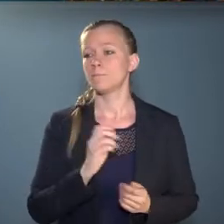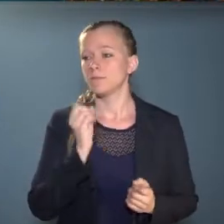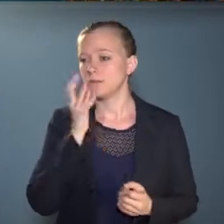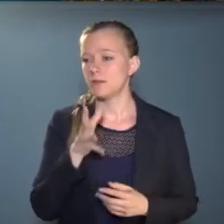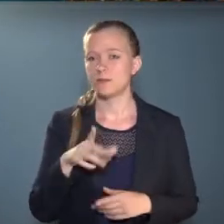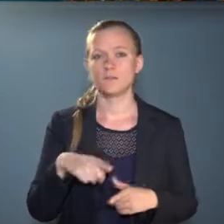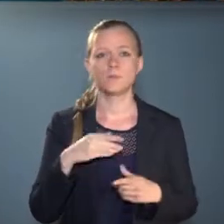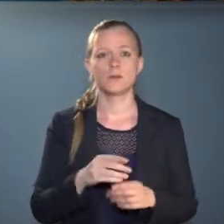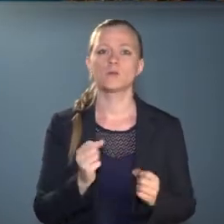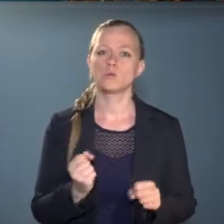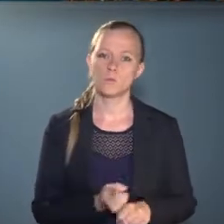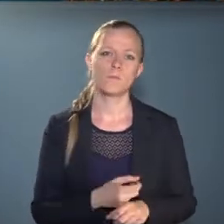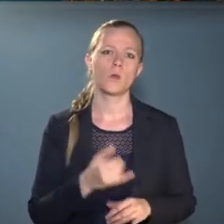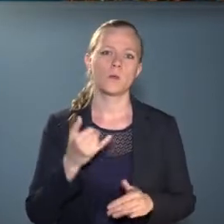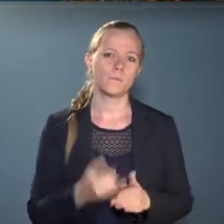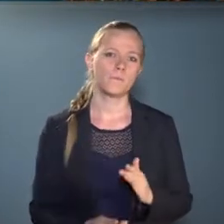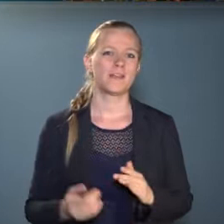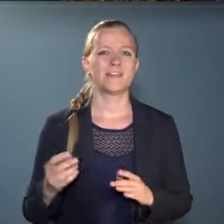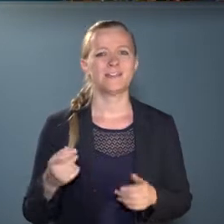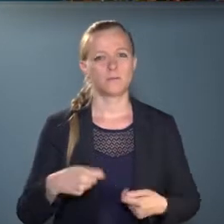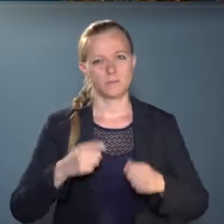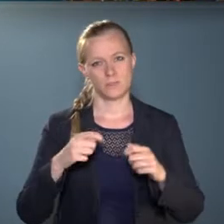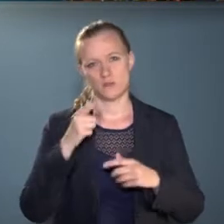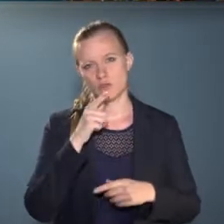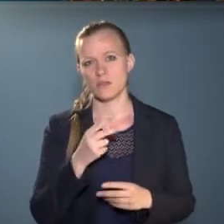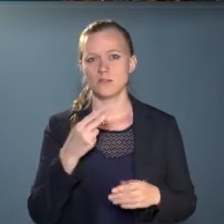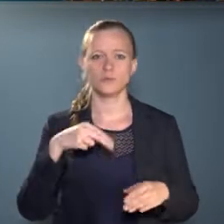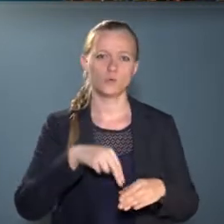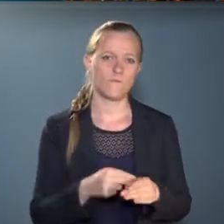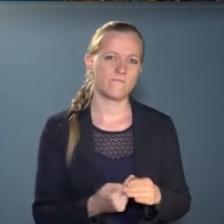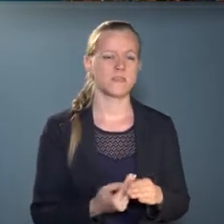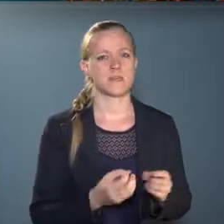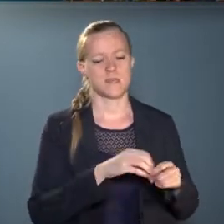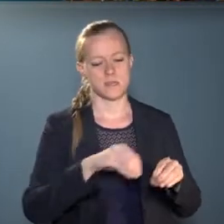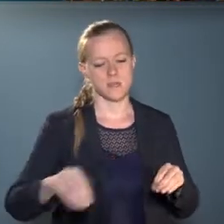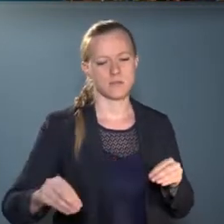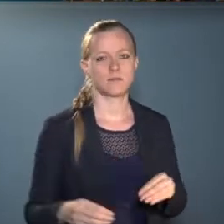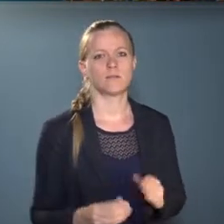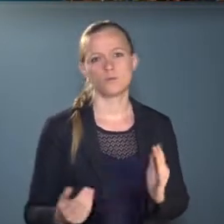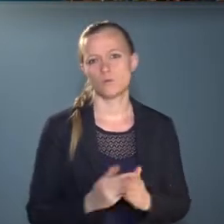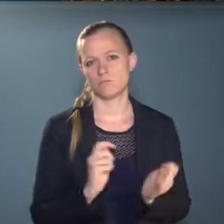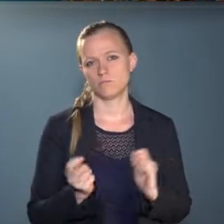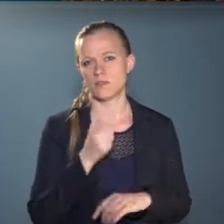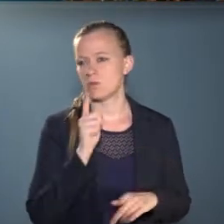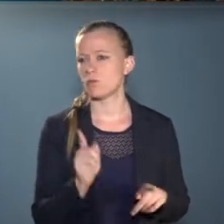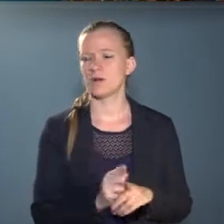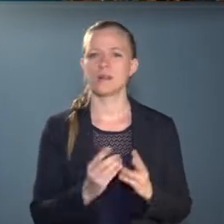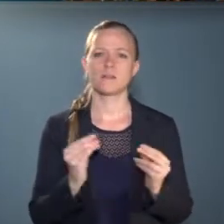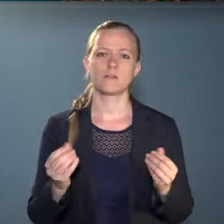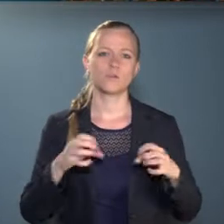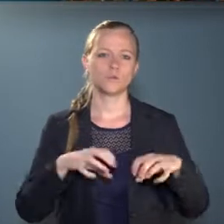hanem komoly mélyépítési munkákat is el kell végezni. A növényállomány megújításra kerül, és olyan eszközöket,